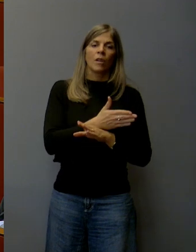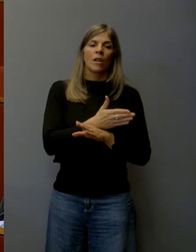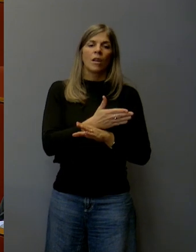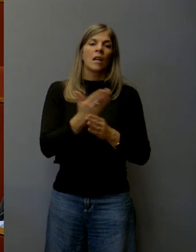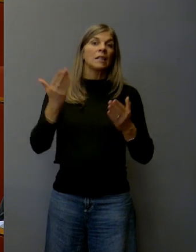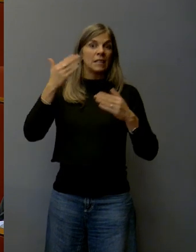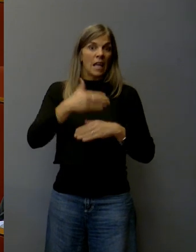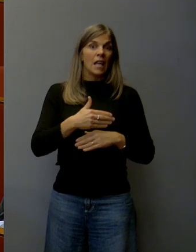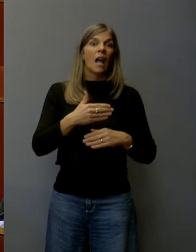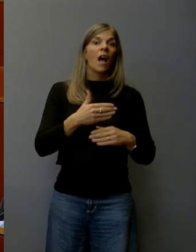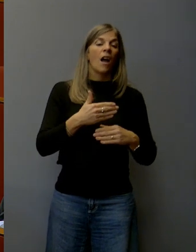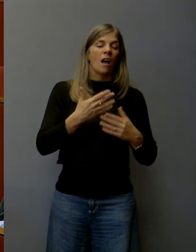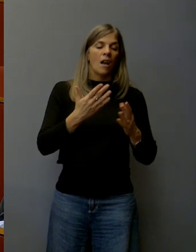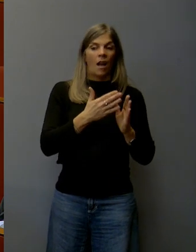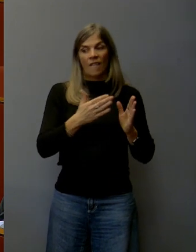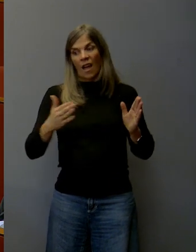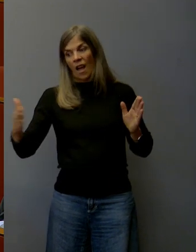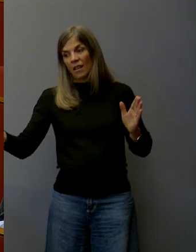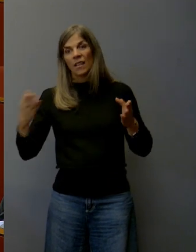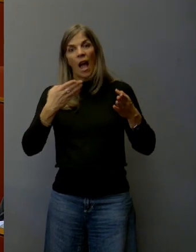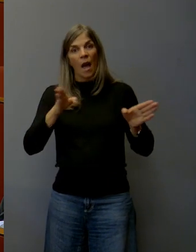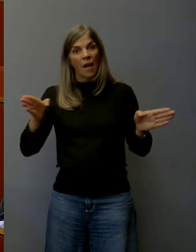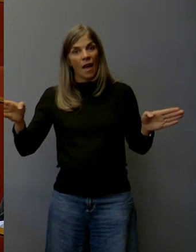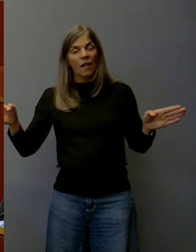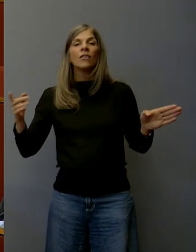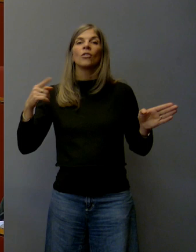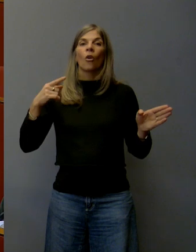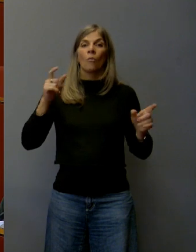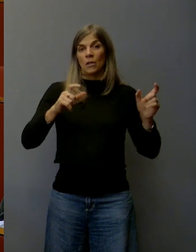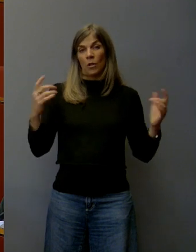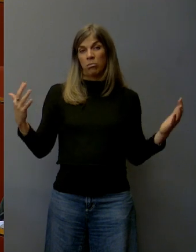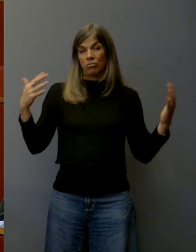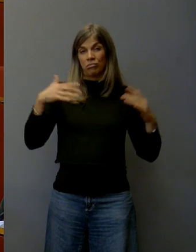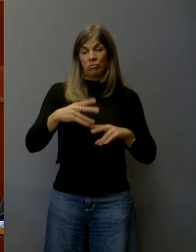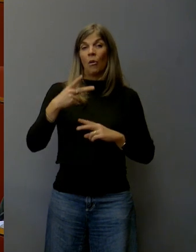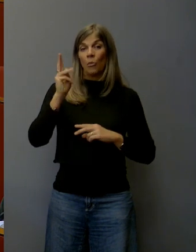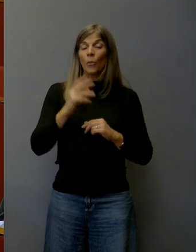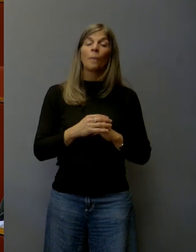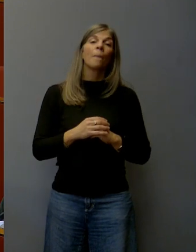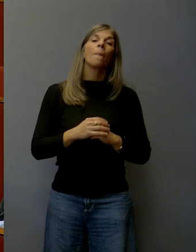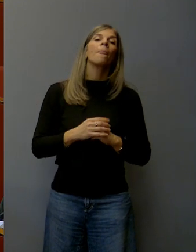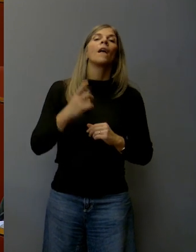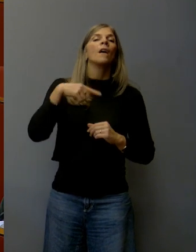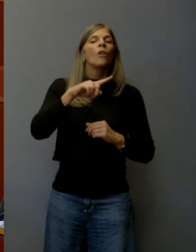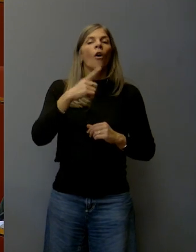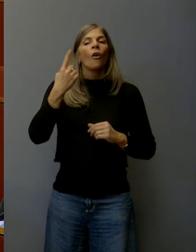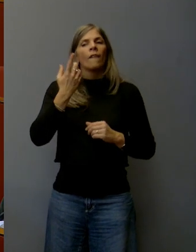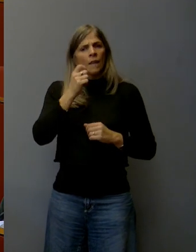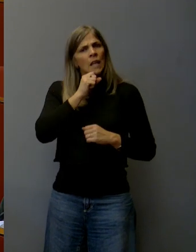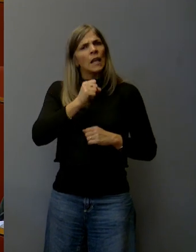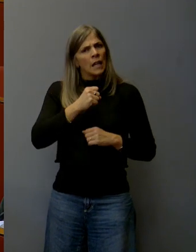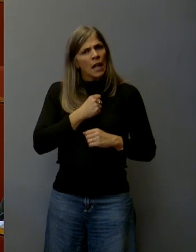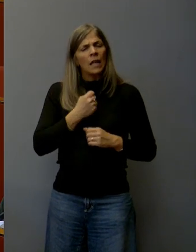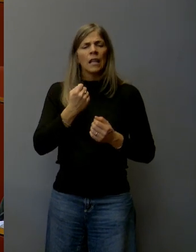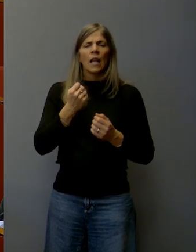serale Allora se si crede nella cultura nei quartieri non si può